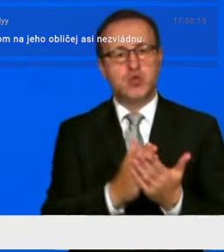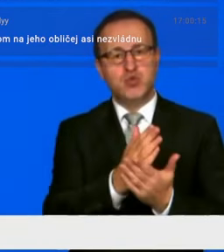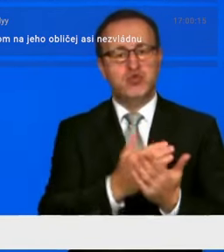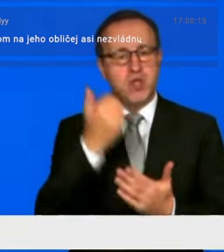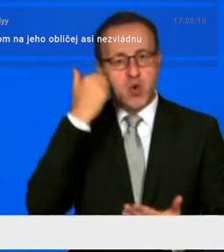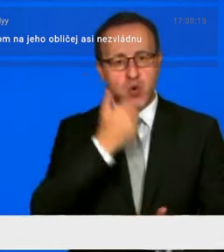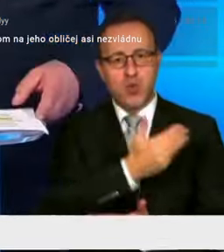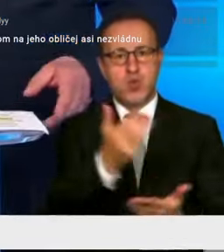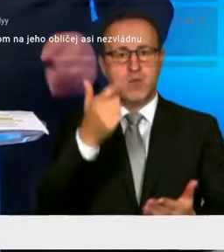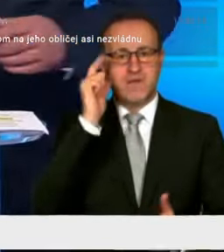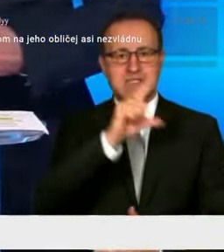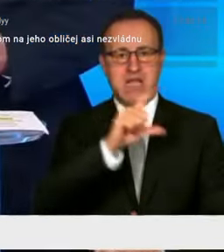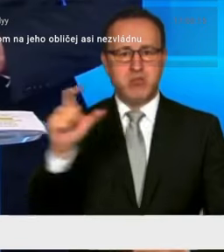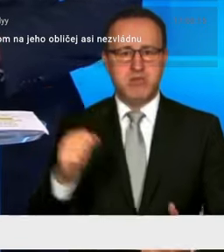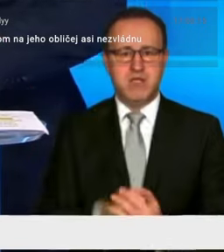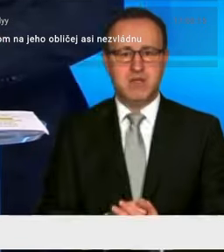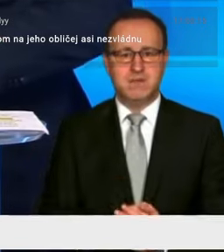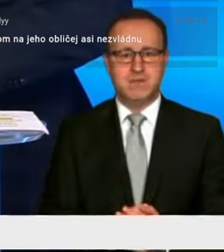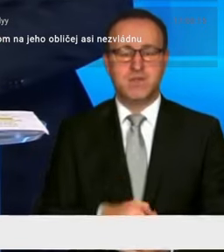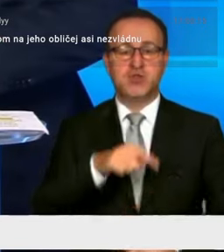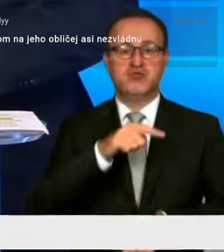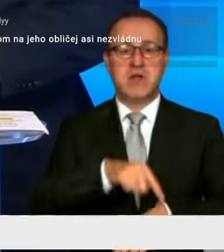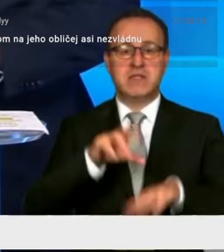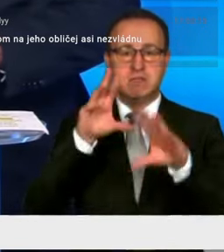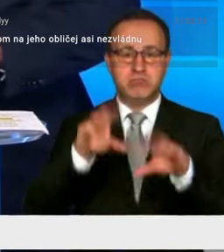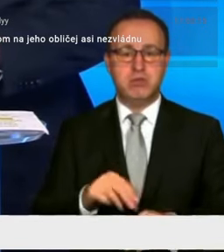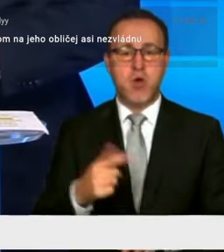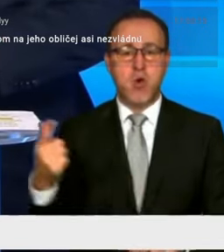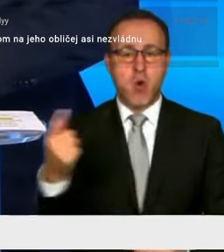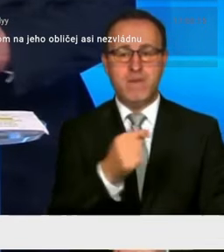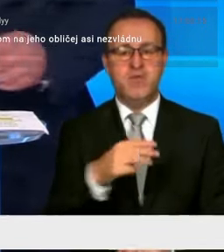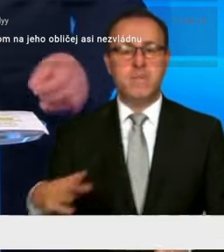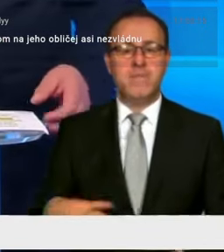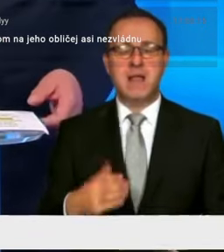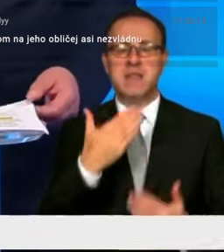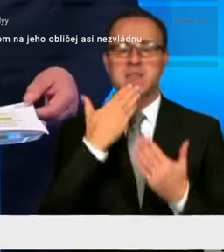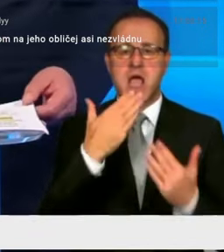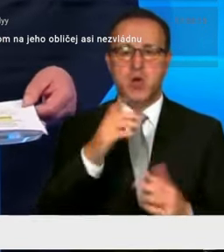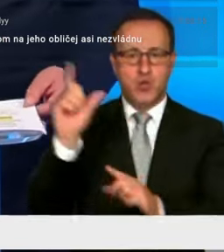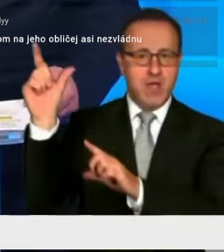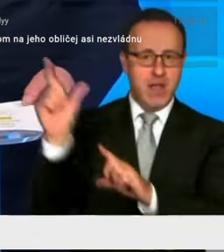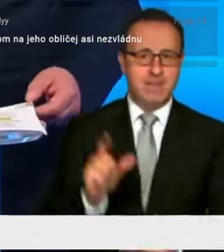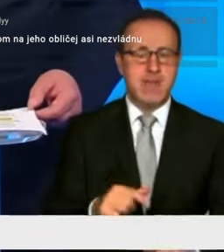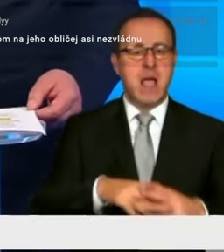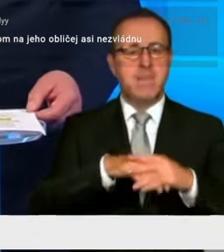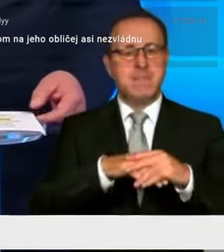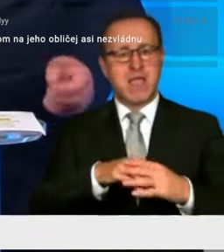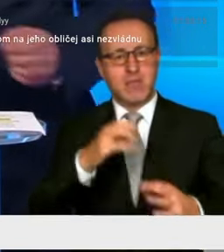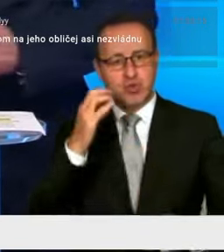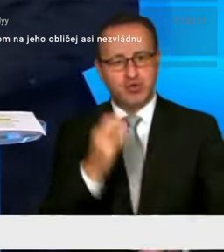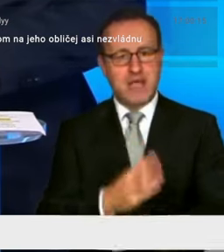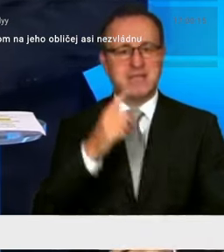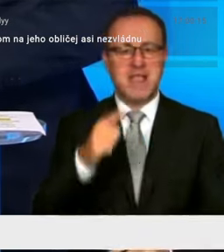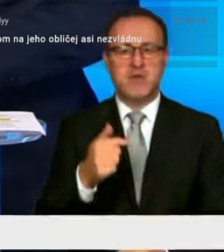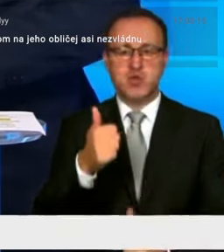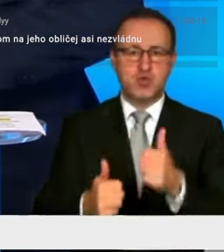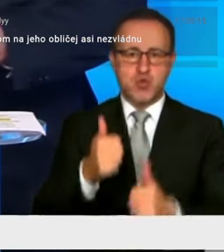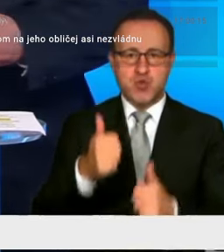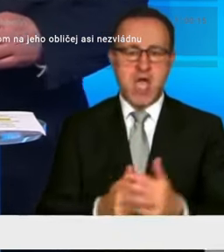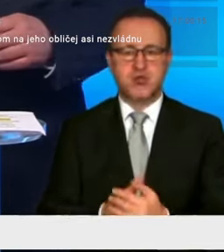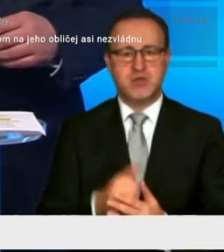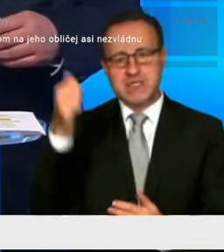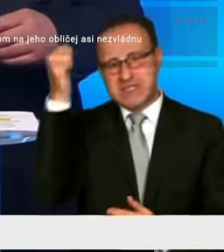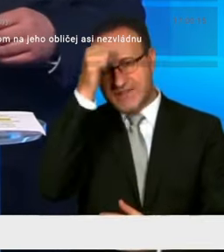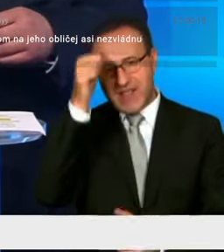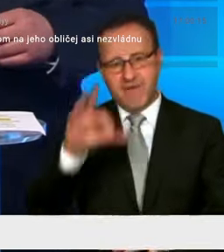slovenskej repul už čas vypršal páni vám obom ďakujeme pekne a obom vám prajeme šťastie v tejto do súťaži zvanej